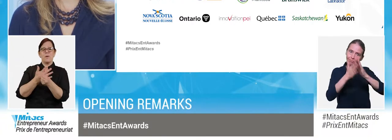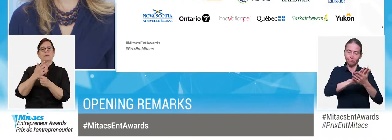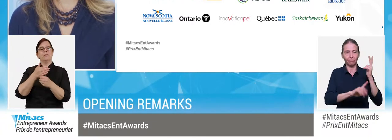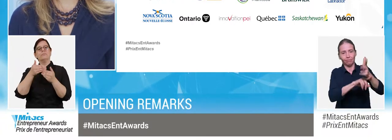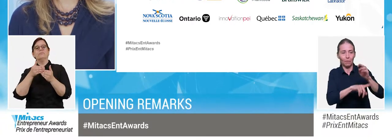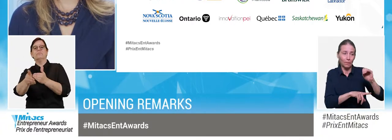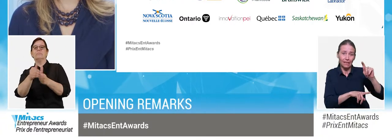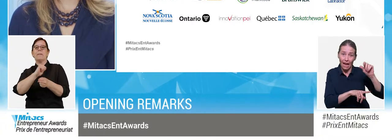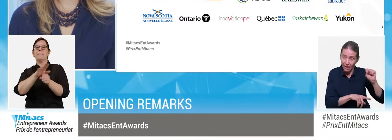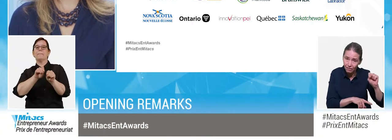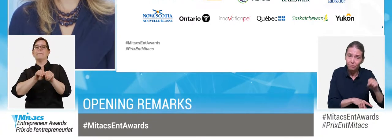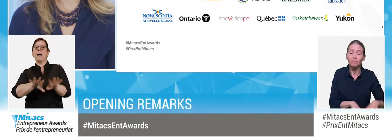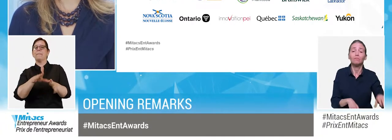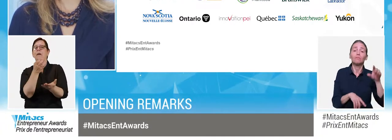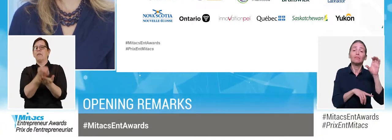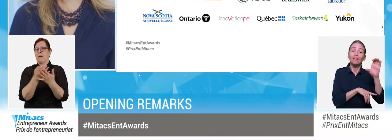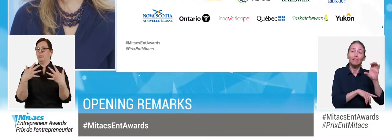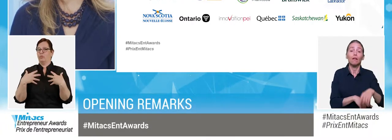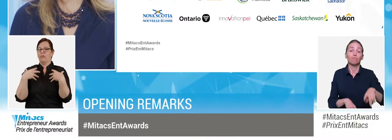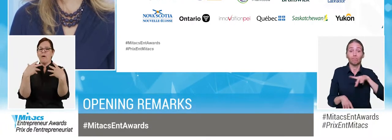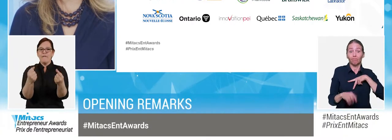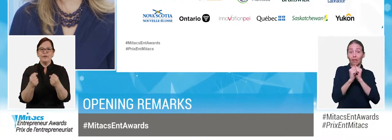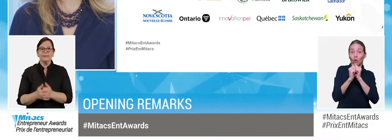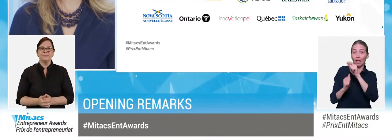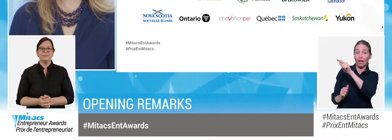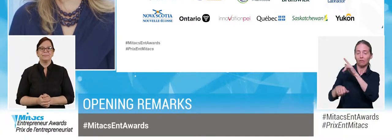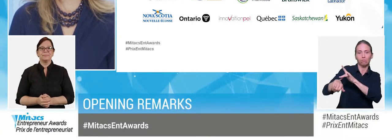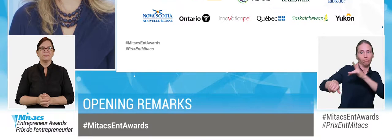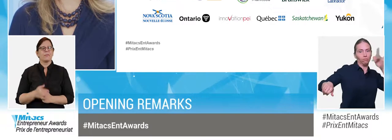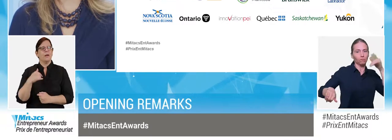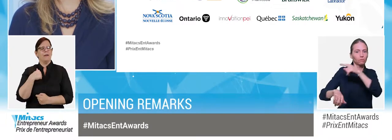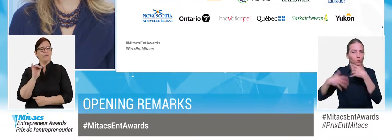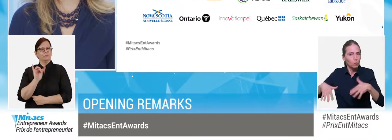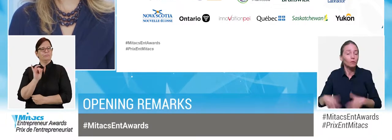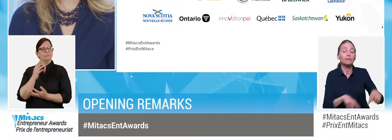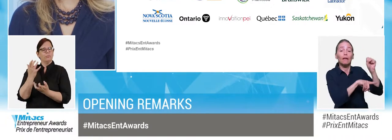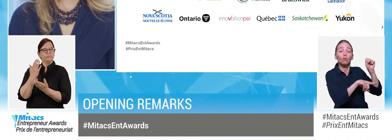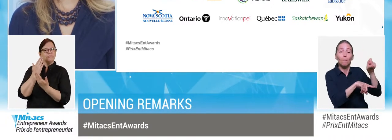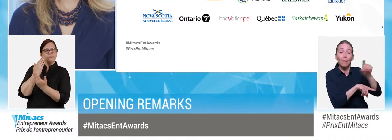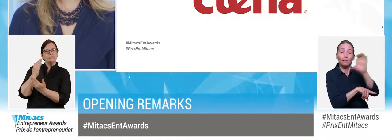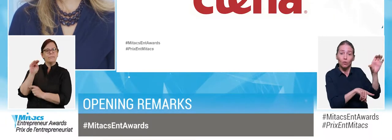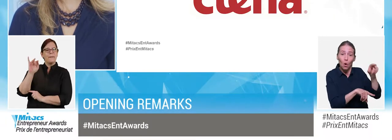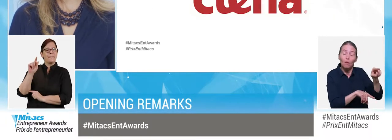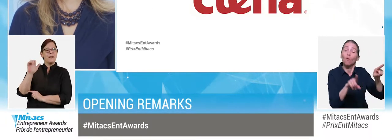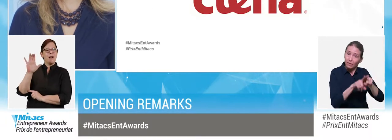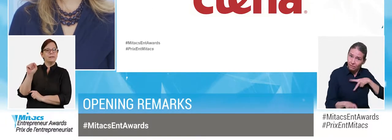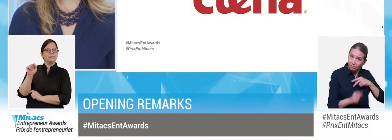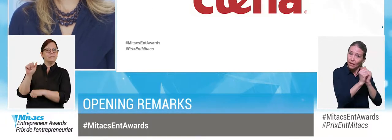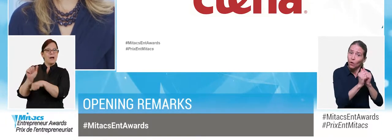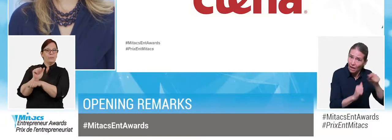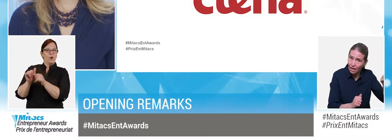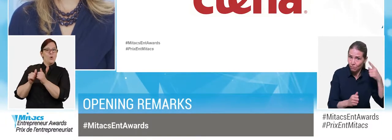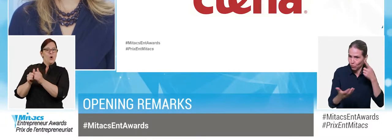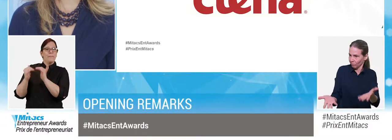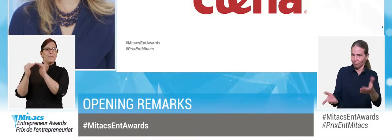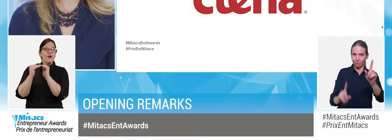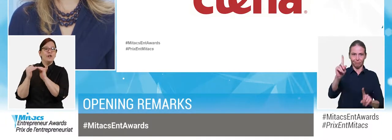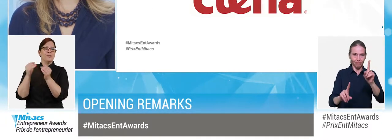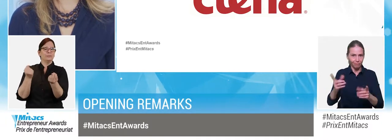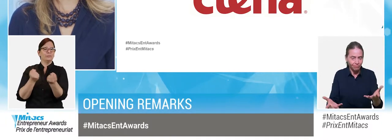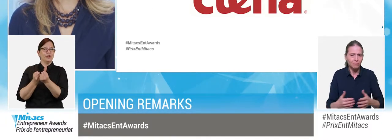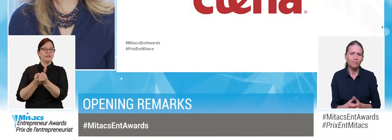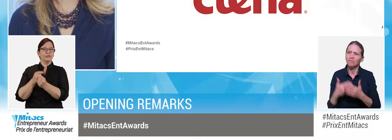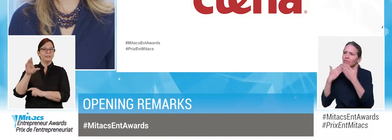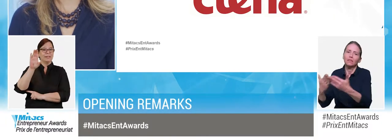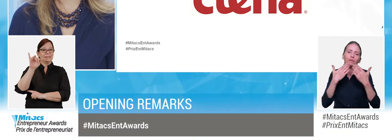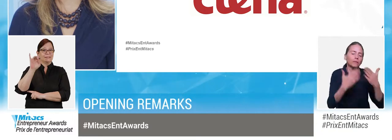Mitacs works to drive innovation and support post-pandemic economic recovery. I would also like to thank Mitacs Entrepreneur